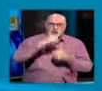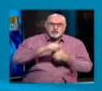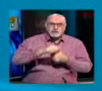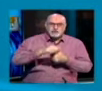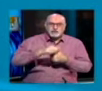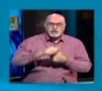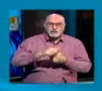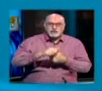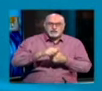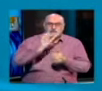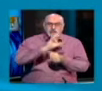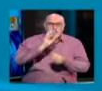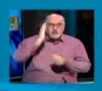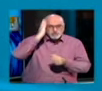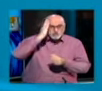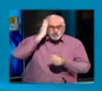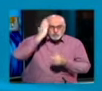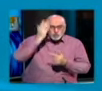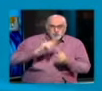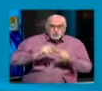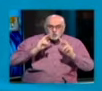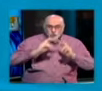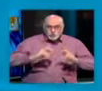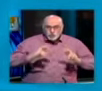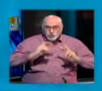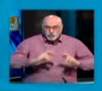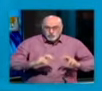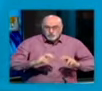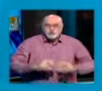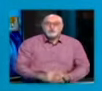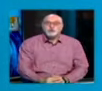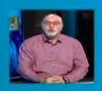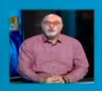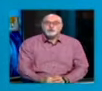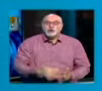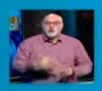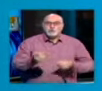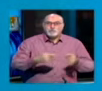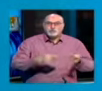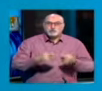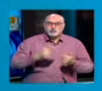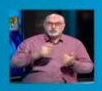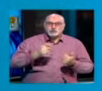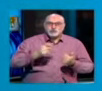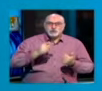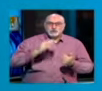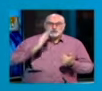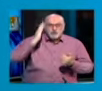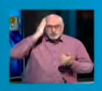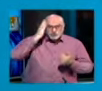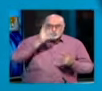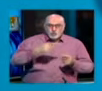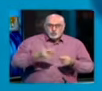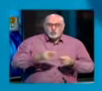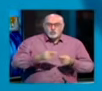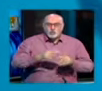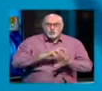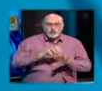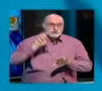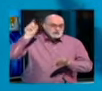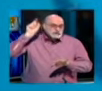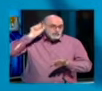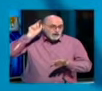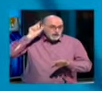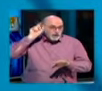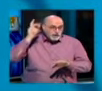القلاعية وفي ظل تعزيز الرقابة البيطرية، فتحت أسواق الماشية أبوابها بولاية تيارت أمام